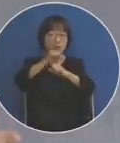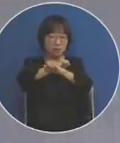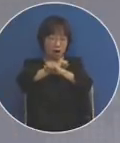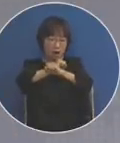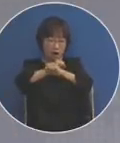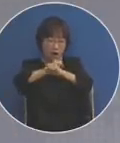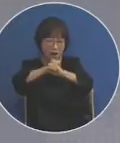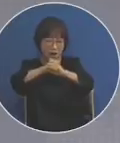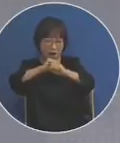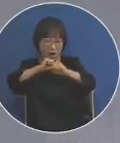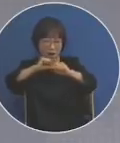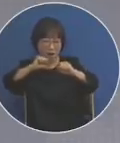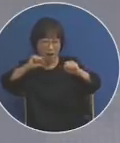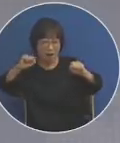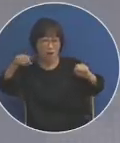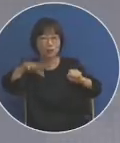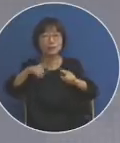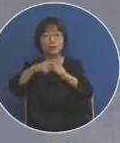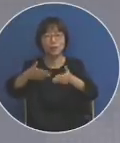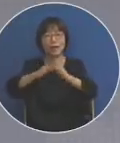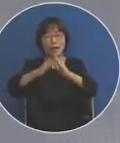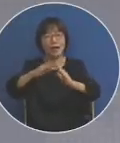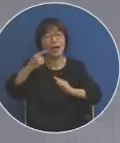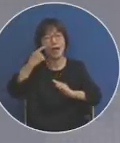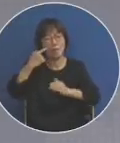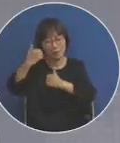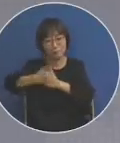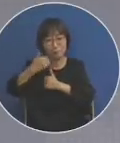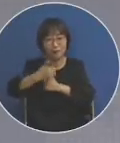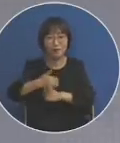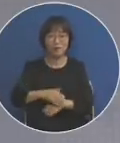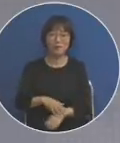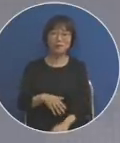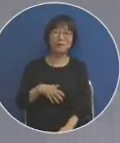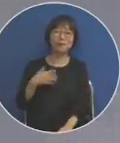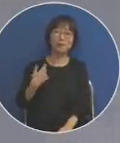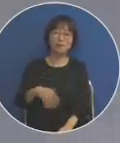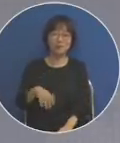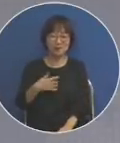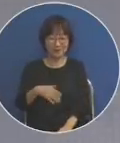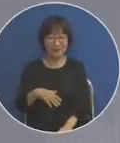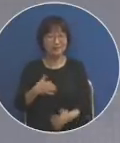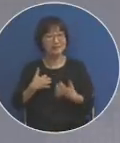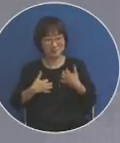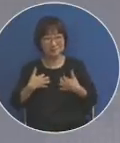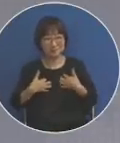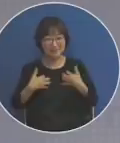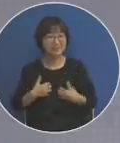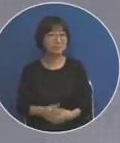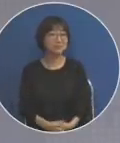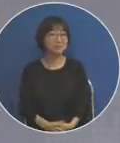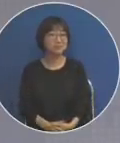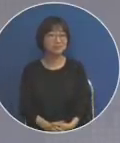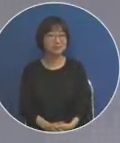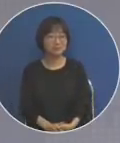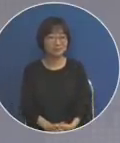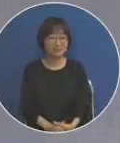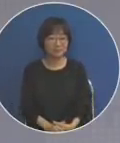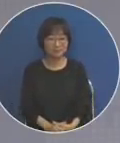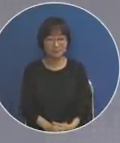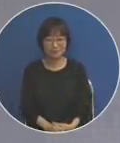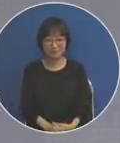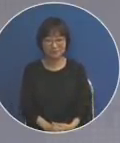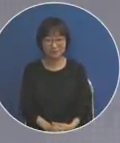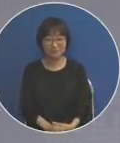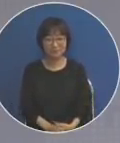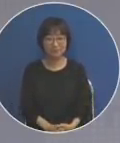분들도 있구나 싶어요. And you know, a couple days ago, I spoke with the elders, and the elders were saying, "Pastor, let's not build a church here, but let's go somewhere in a larger